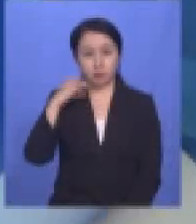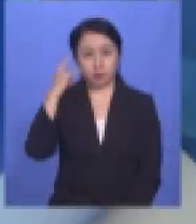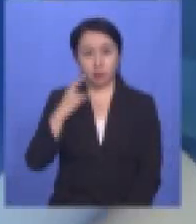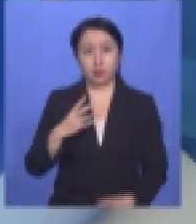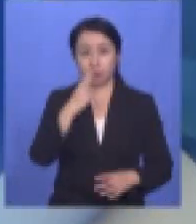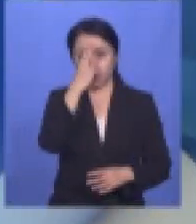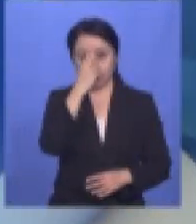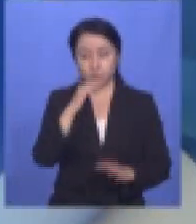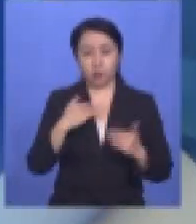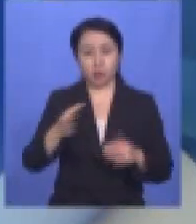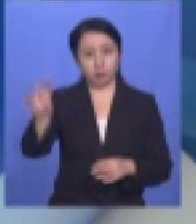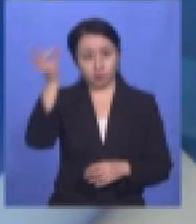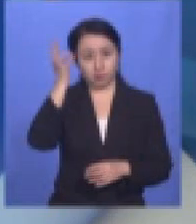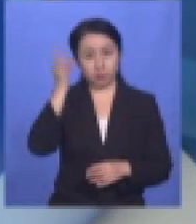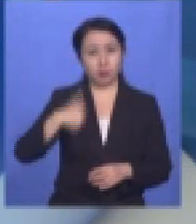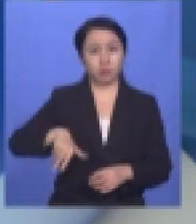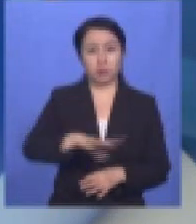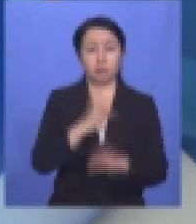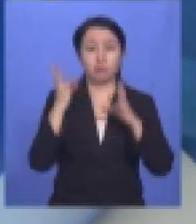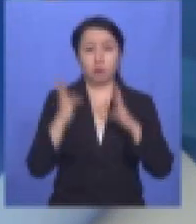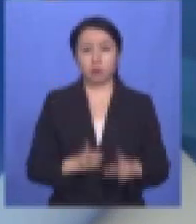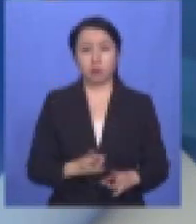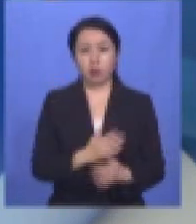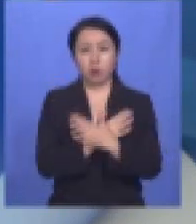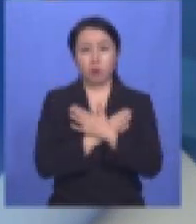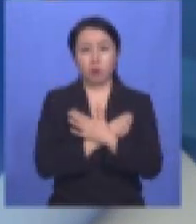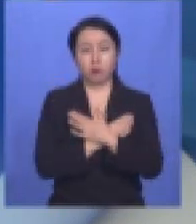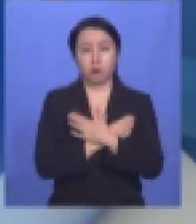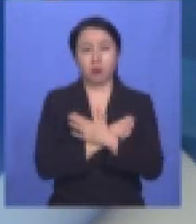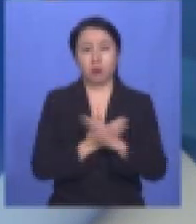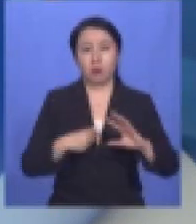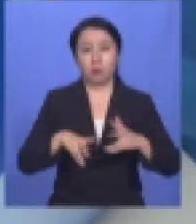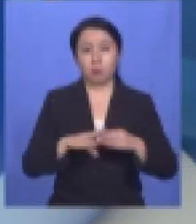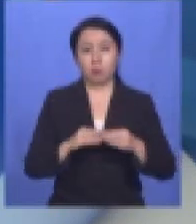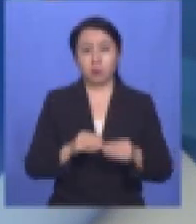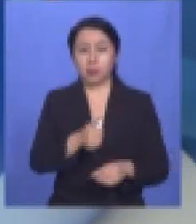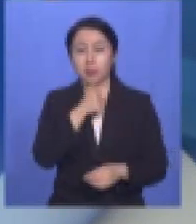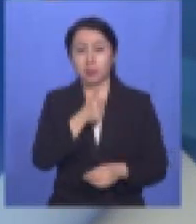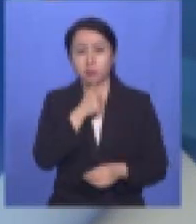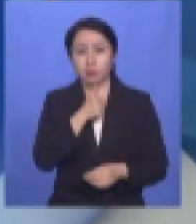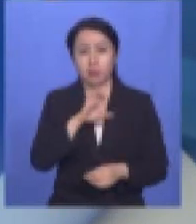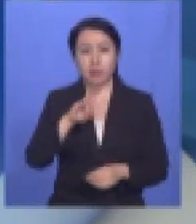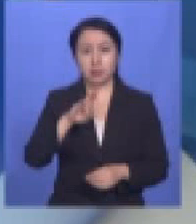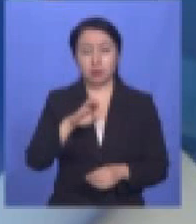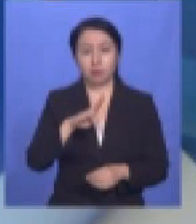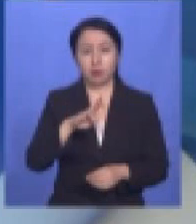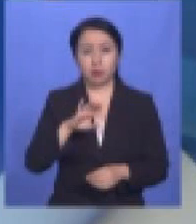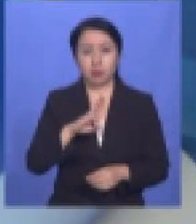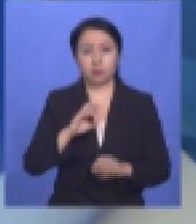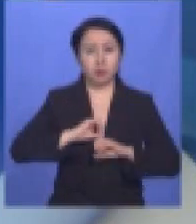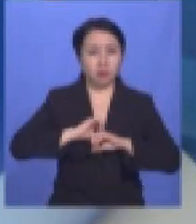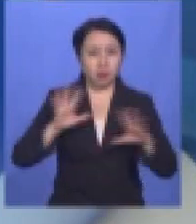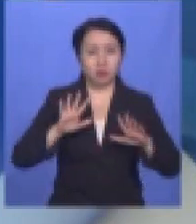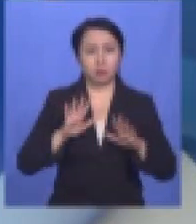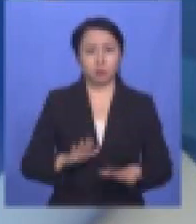Североказахстанцы традиционно отдали дань памяти всем пострадавшим и погибшим вследствие испытаний на Семипалатинском ядерном полигоне и возложили